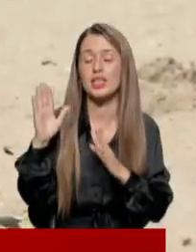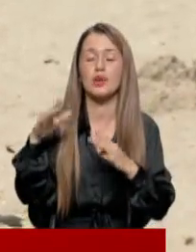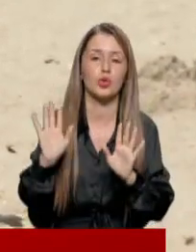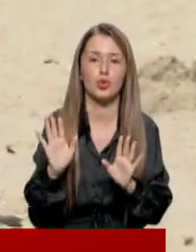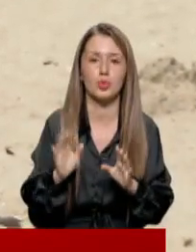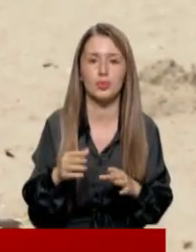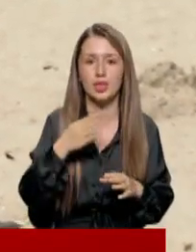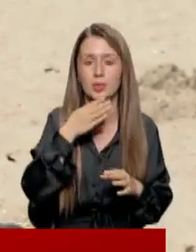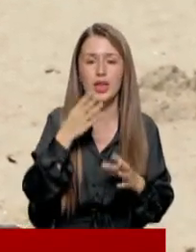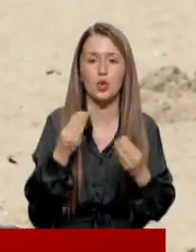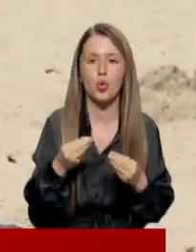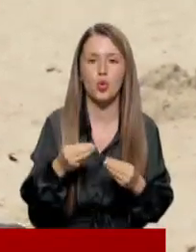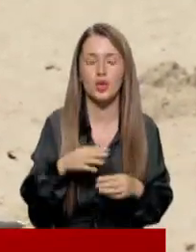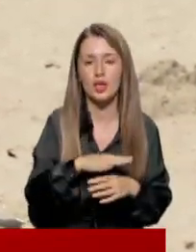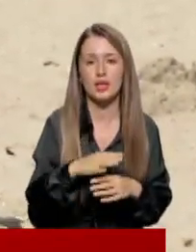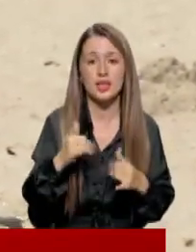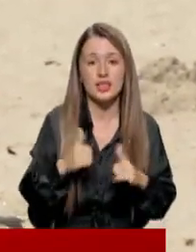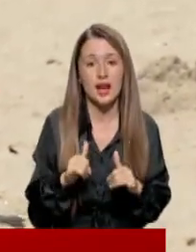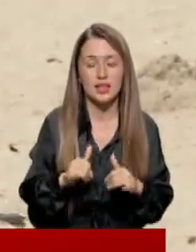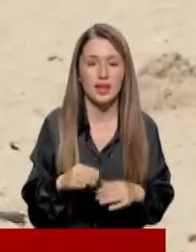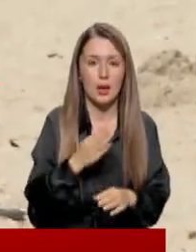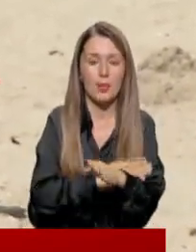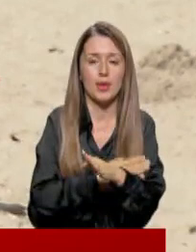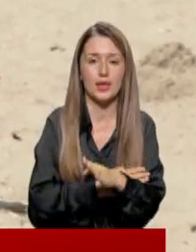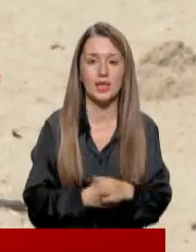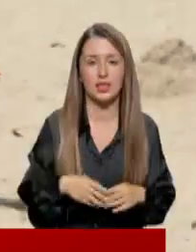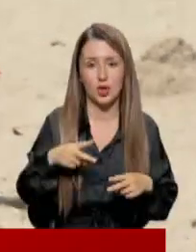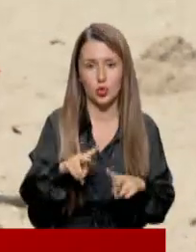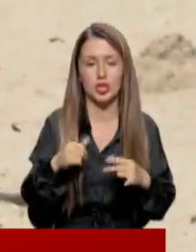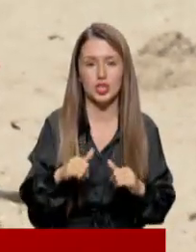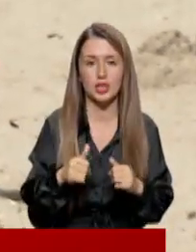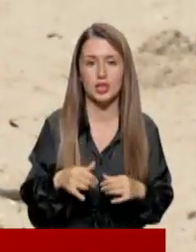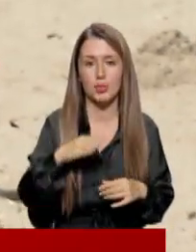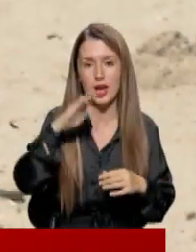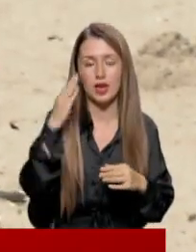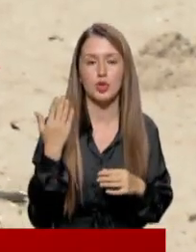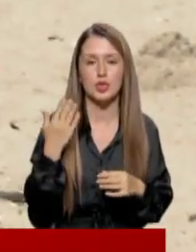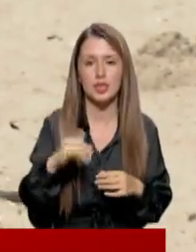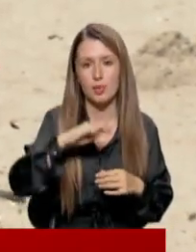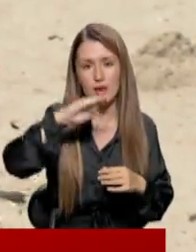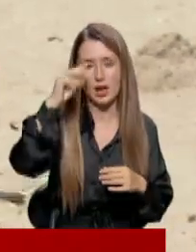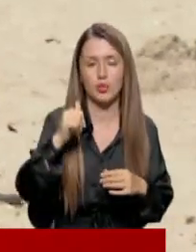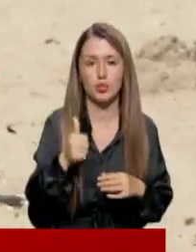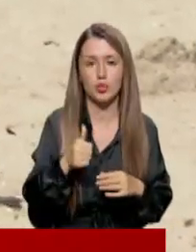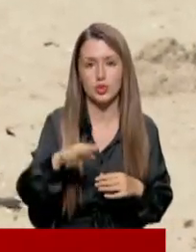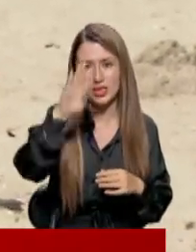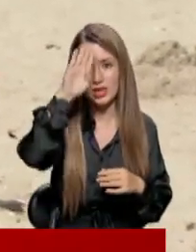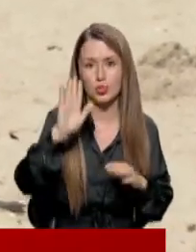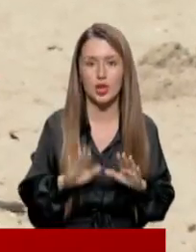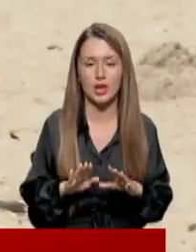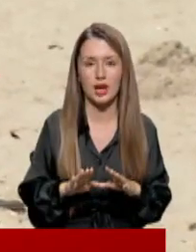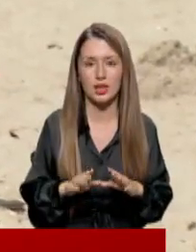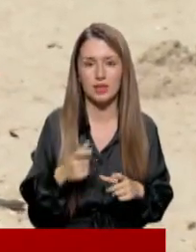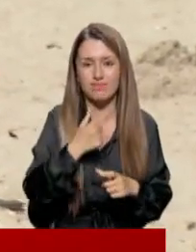olan, bütçesi el veren ya tatile ya da memleketine doğru yola çıktı bayram öncesinde. Bayram günü ise İstanbul'da kalan